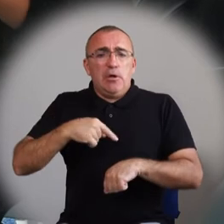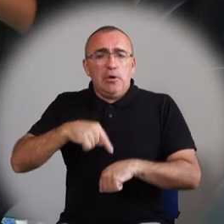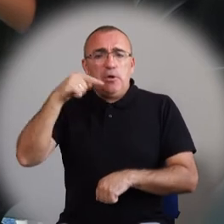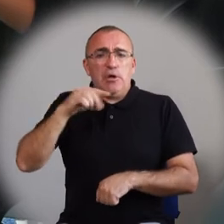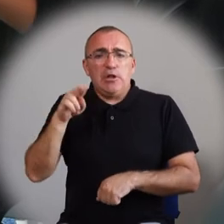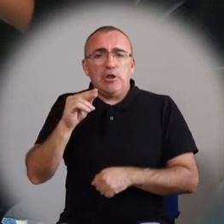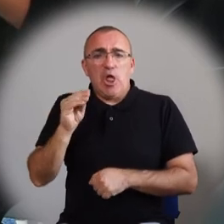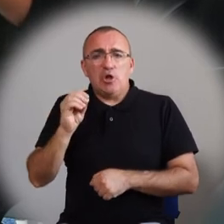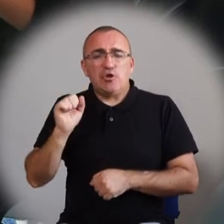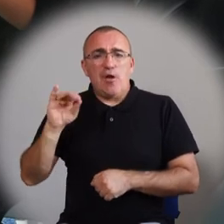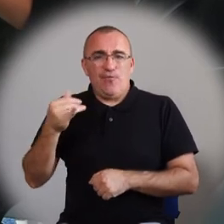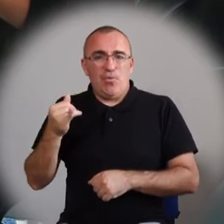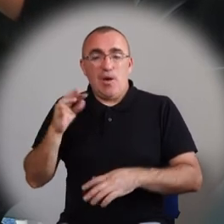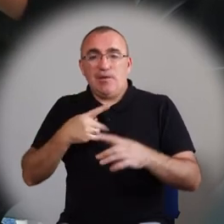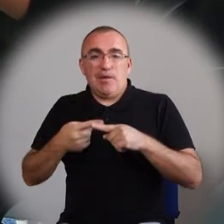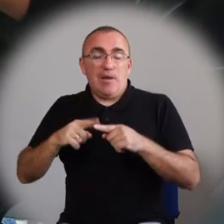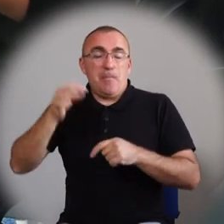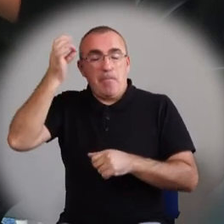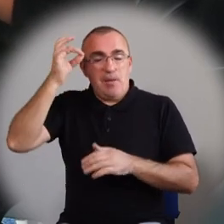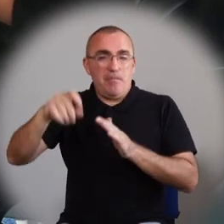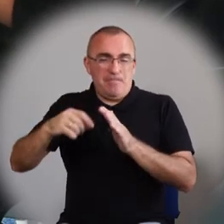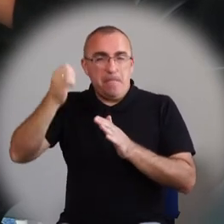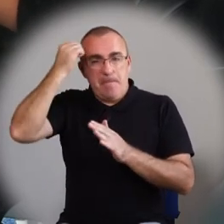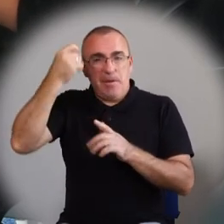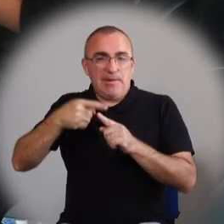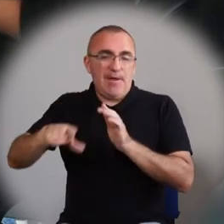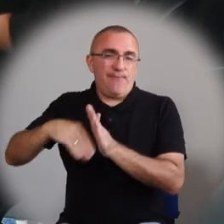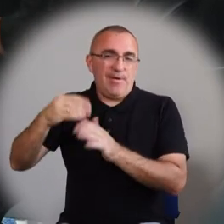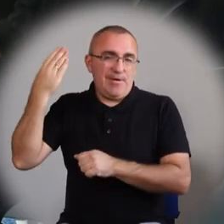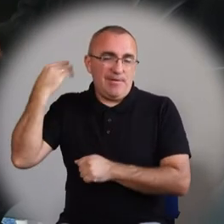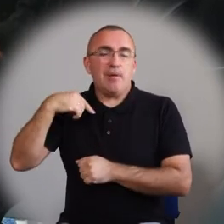у вас відчуття дежавю, якщо ви, власне, пам'ятаєте ті вибори?